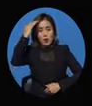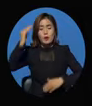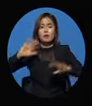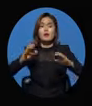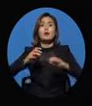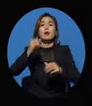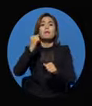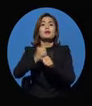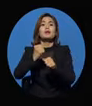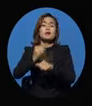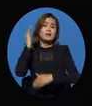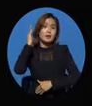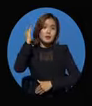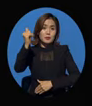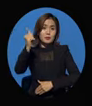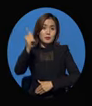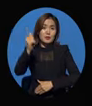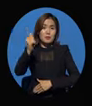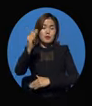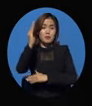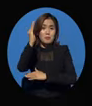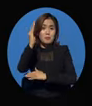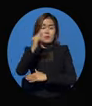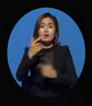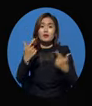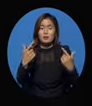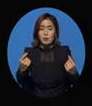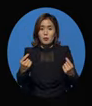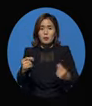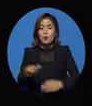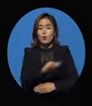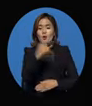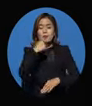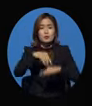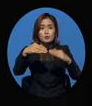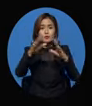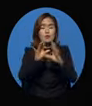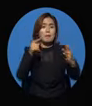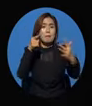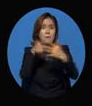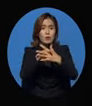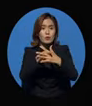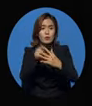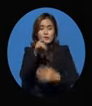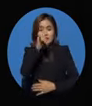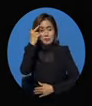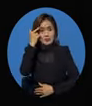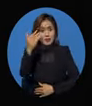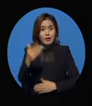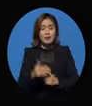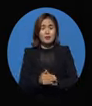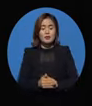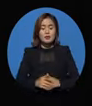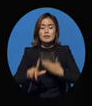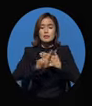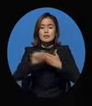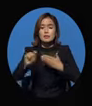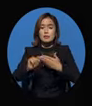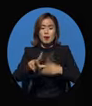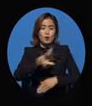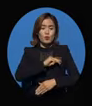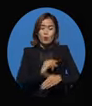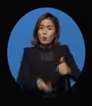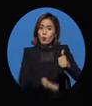만들겠다는 문재인 대통령의 취임사 의 정신이 우리 민주당의 관찰되고 있습니까 지바 문 공천